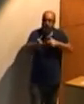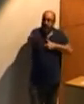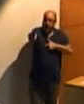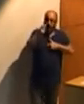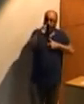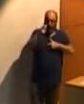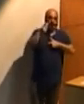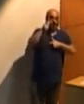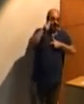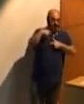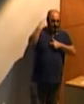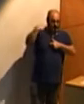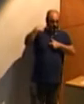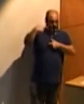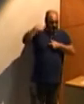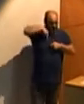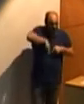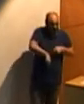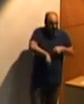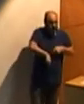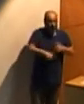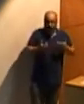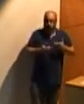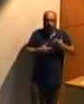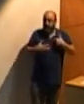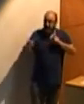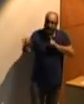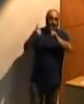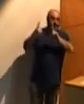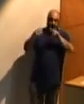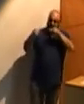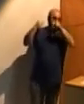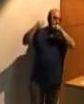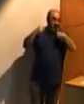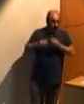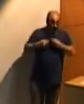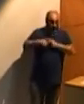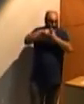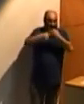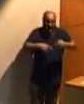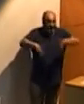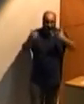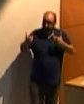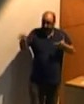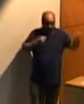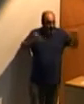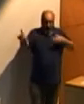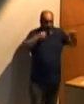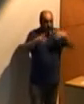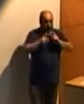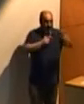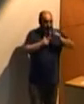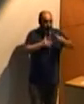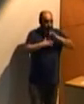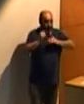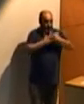avoir un effet un impact qu'on peut recevoir des pigeons que l'on croise pour notre bien ou pas pour d'autres biens tout cela construit et nous construit ce qui